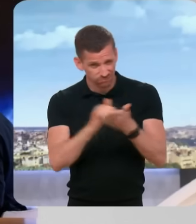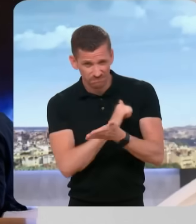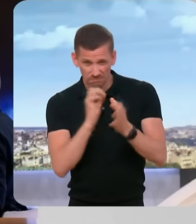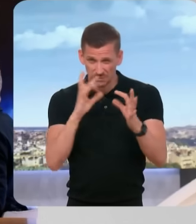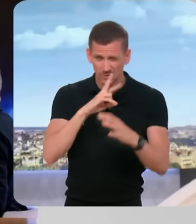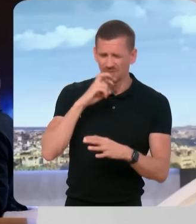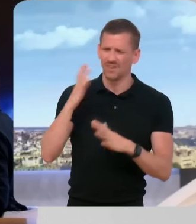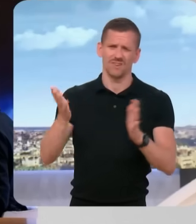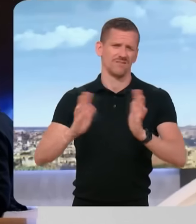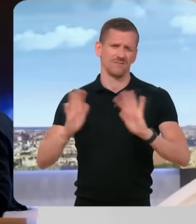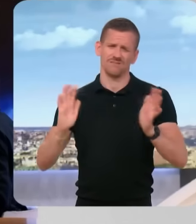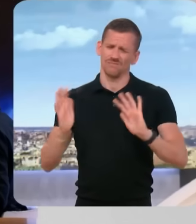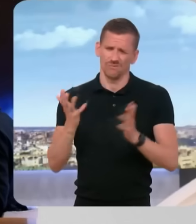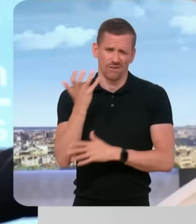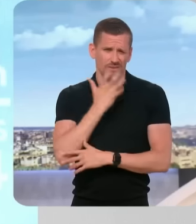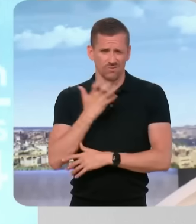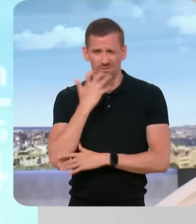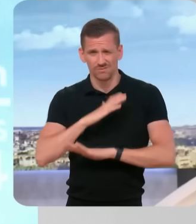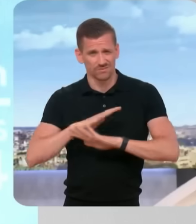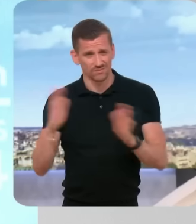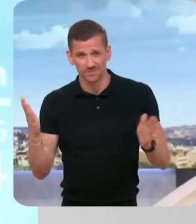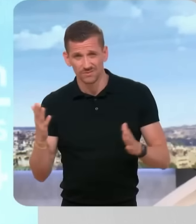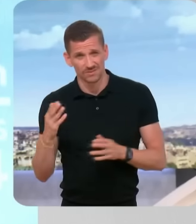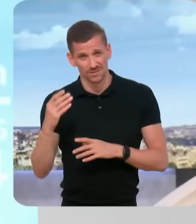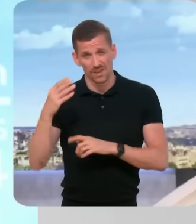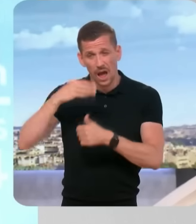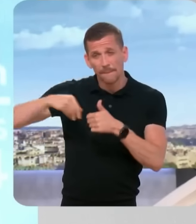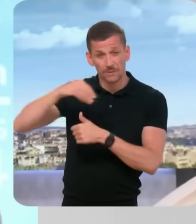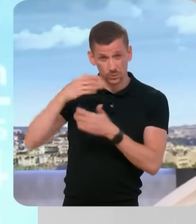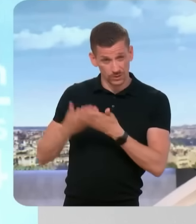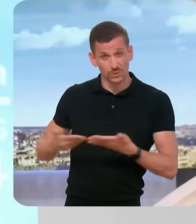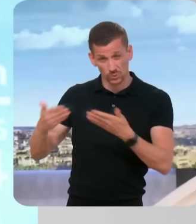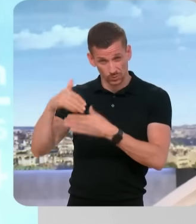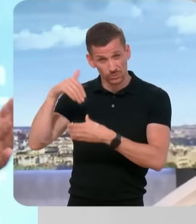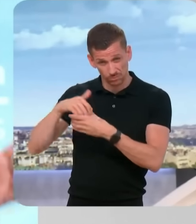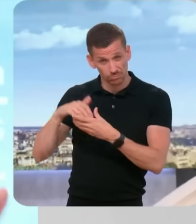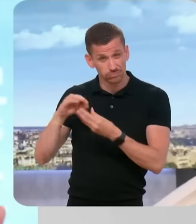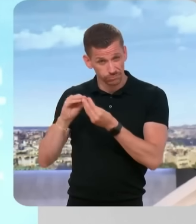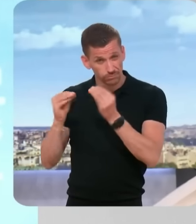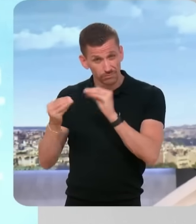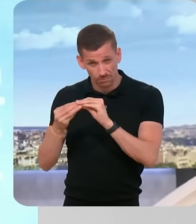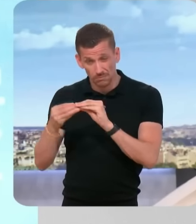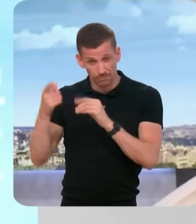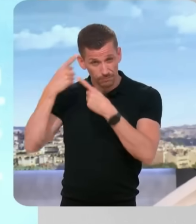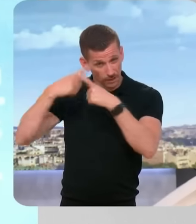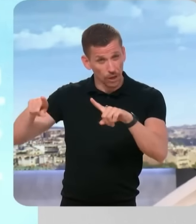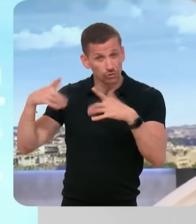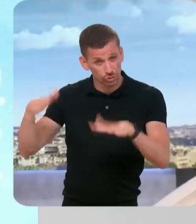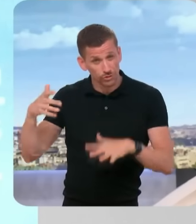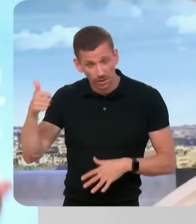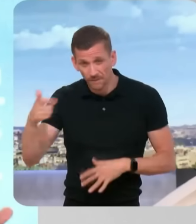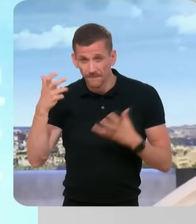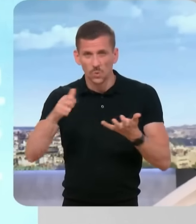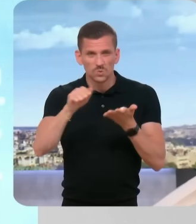tout génocide. Il a été en Arménie il n'y a pas très longtemps par rapport à ça. Bien évidemment, il dénonce les génocides de l'histoire, y